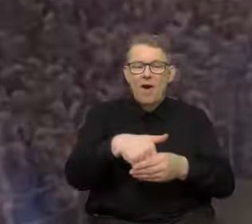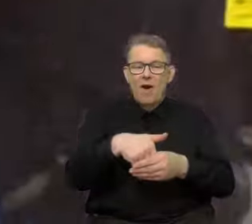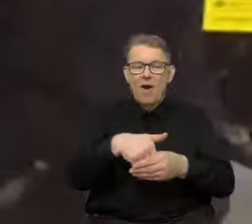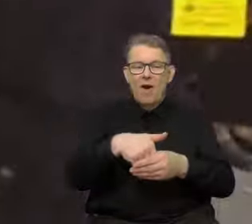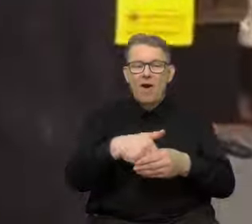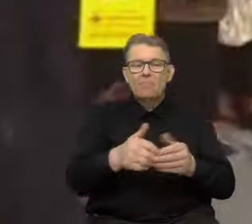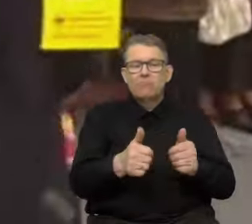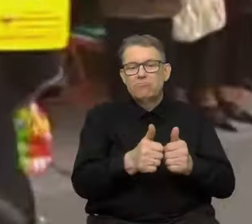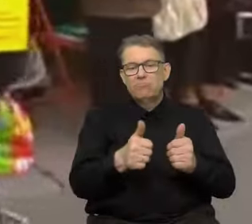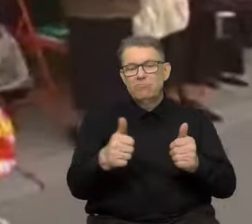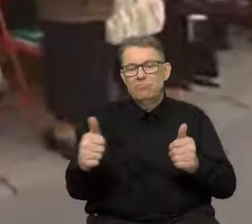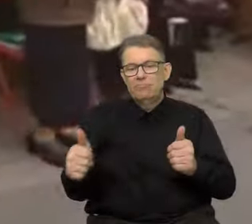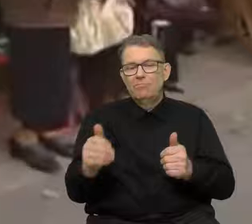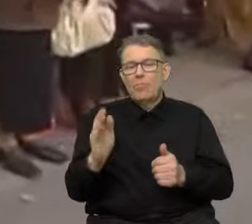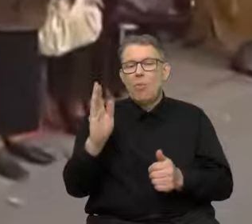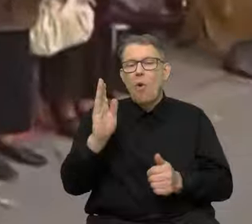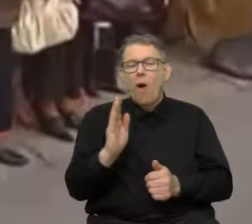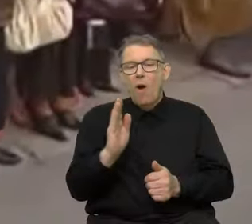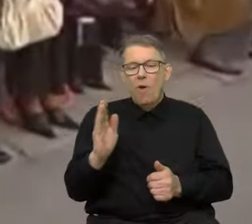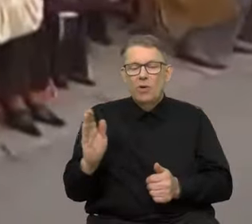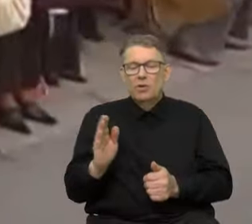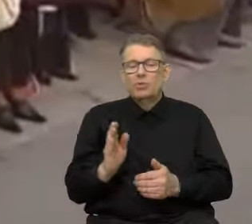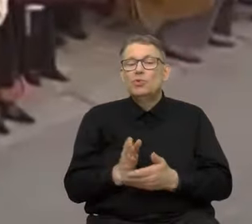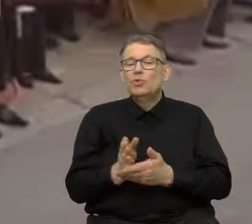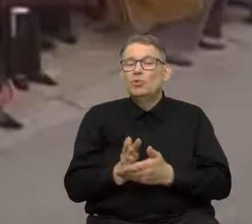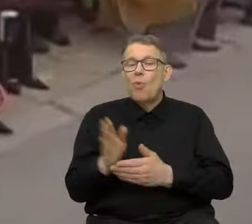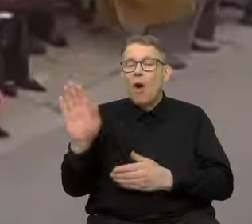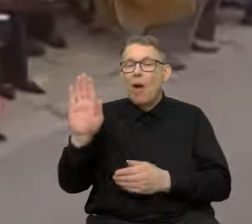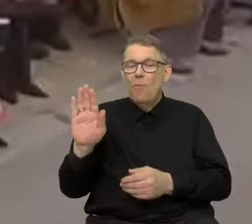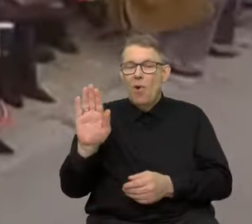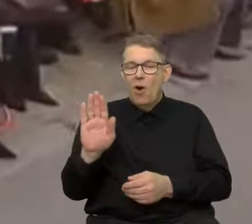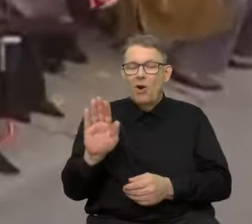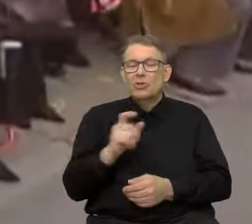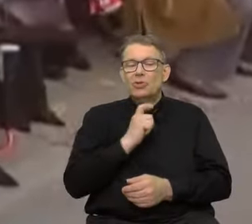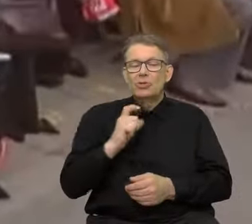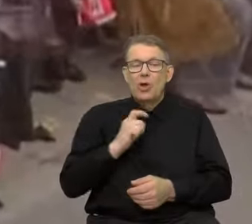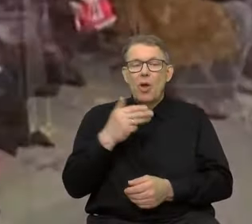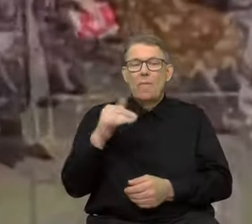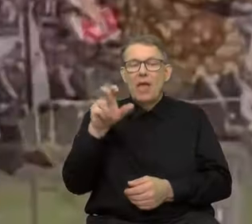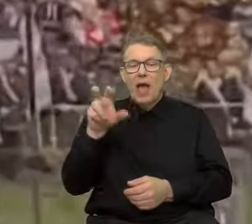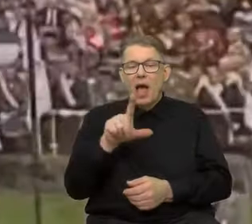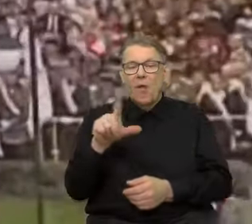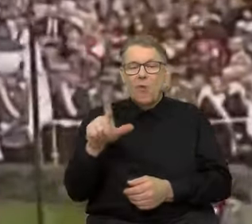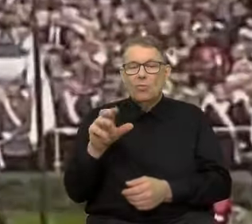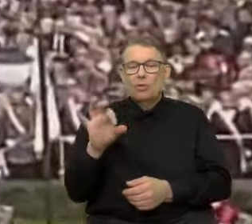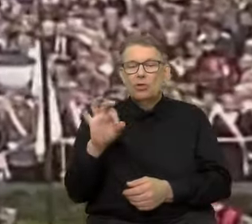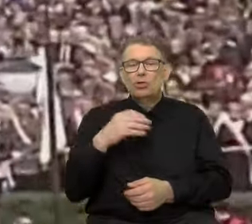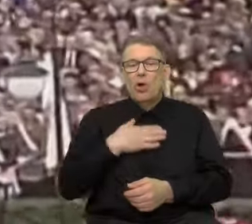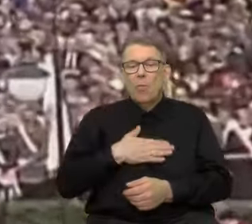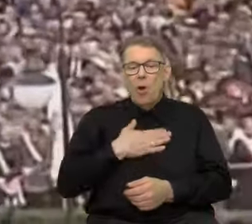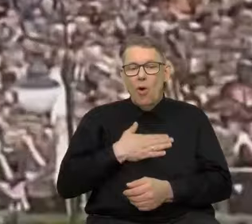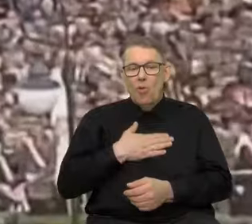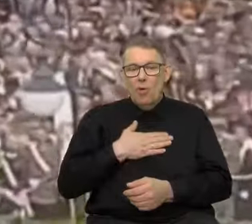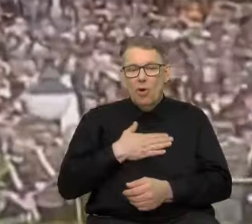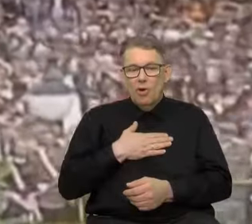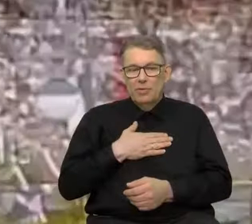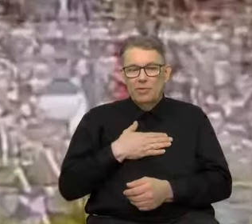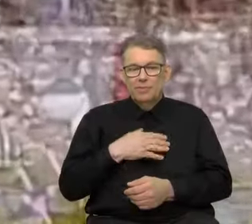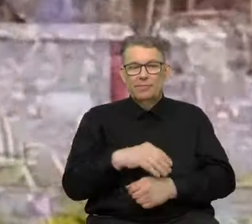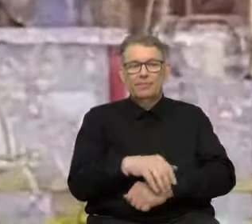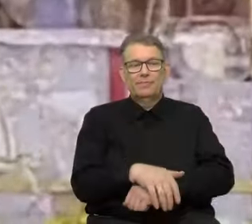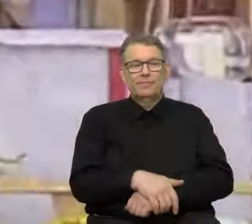poczet błogosławionych sługę Bożego księdza Michała Sopoćkę.